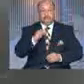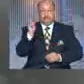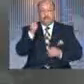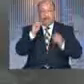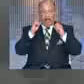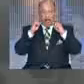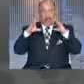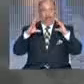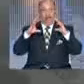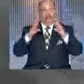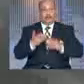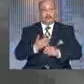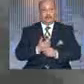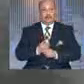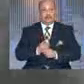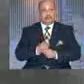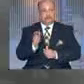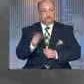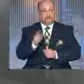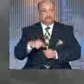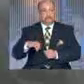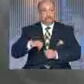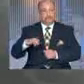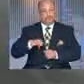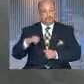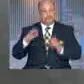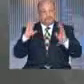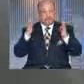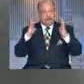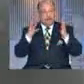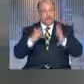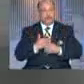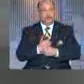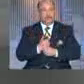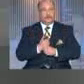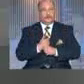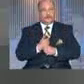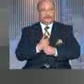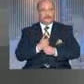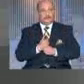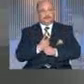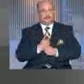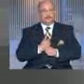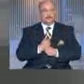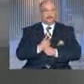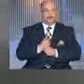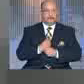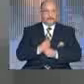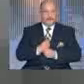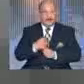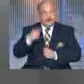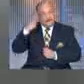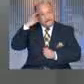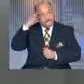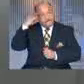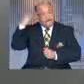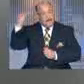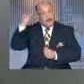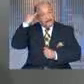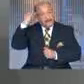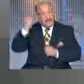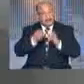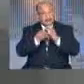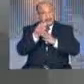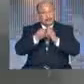مجعول للعباد اللي ما تشوفش باش يعاونها، يعطيهم انفورماسيون على الليكيد اللي في وسطه، يقول لهم شنو هي الناتور متاع الليكيد، ماء